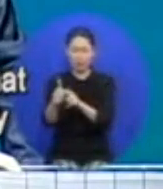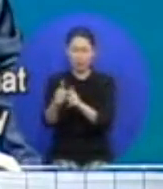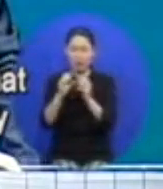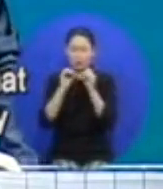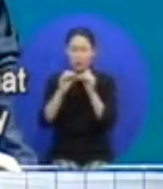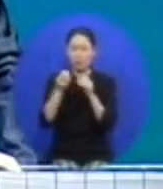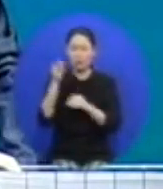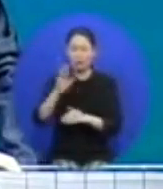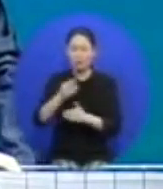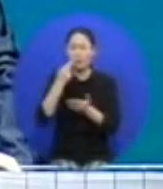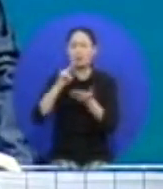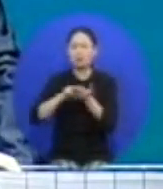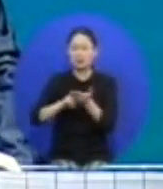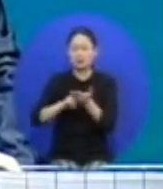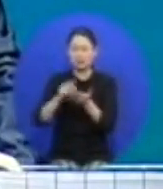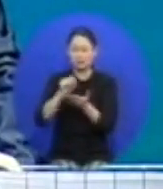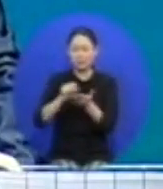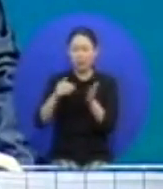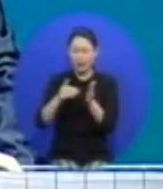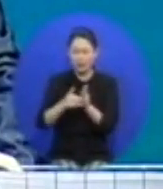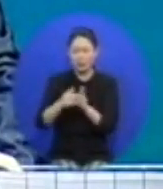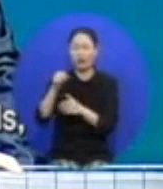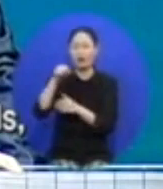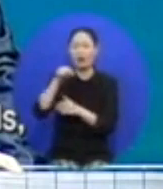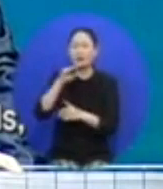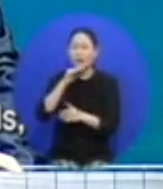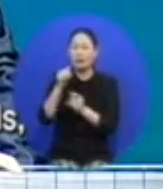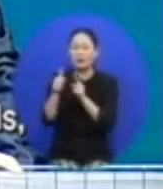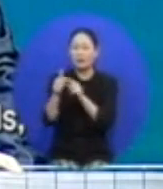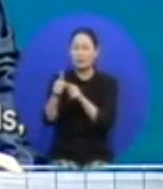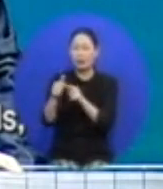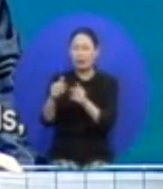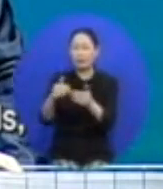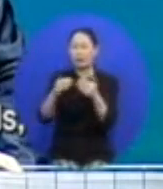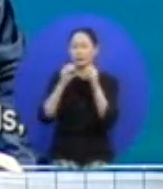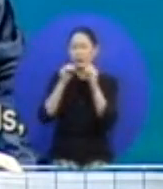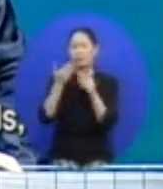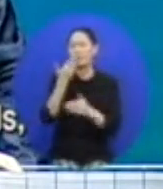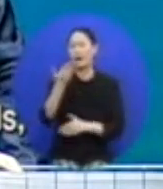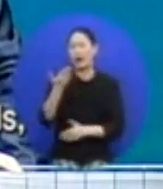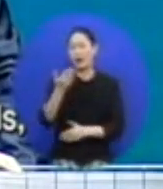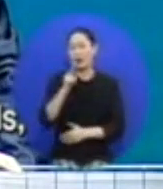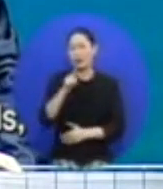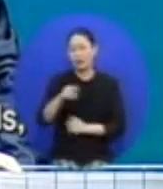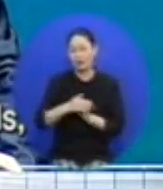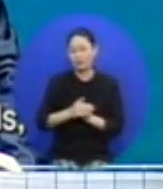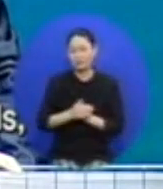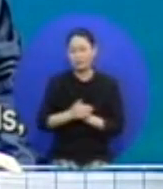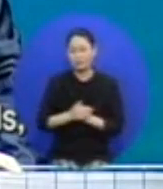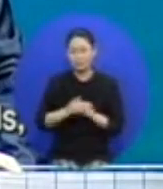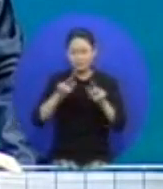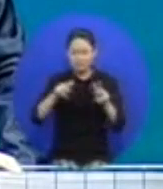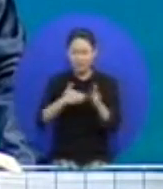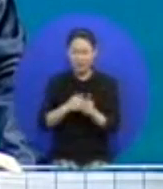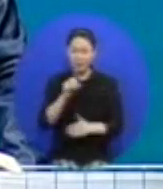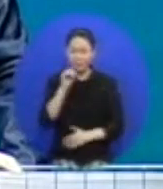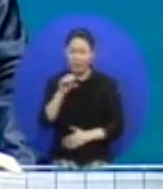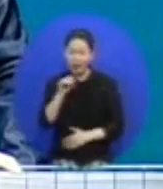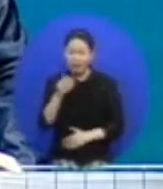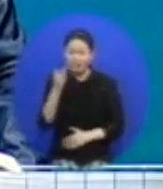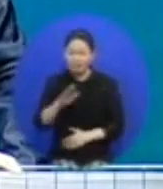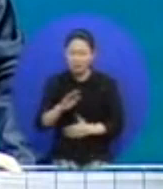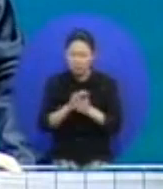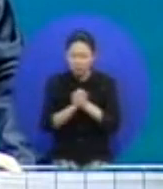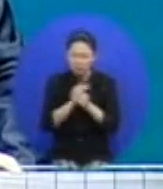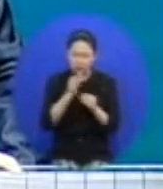결실을 보았다고 간증을 하시더라 그동안에는 말로 전도를 했는데 기도 증언을 하나님의